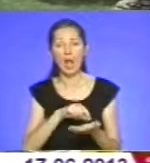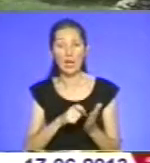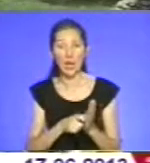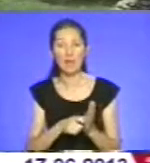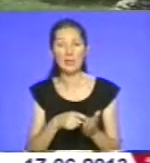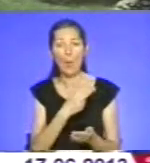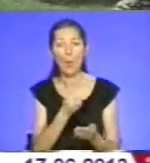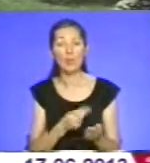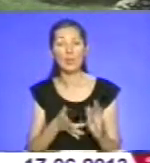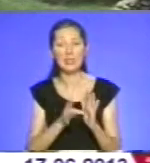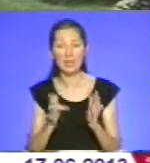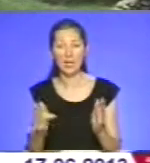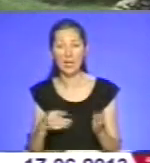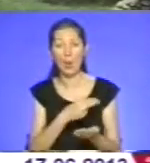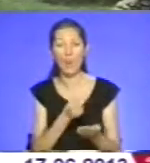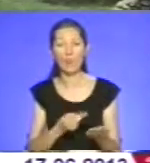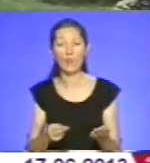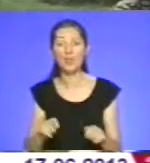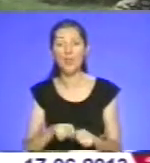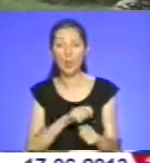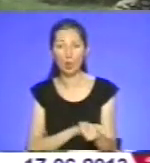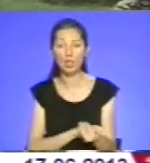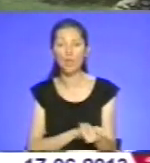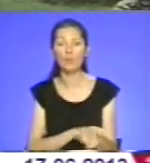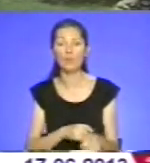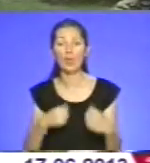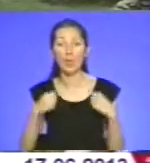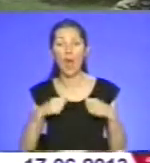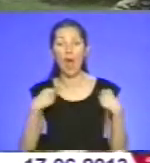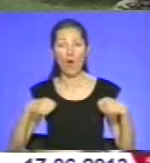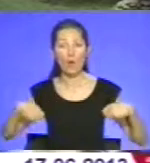з малювання на полотні, на футболках.